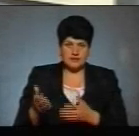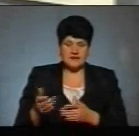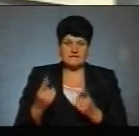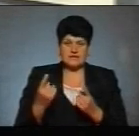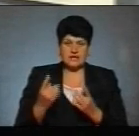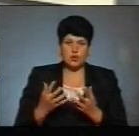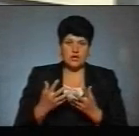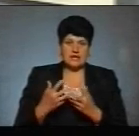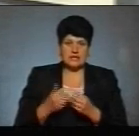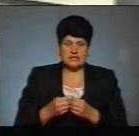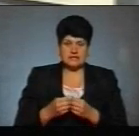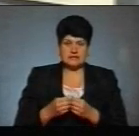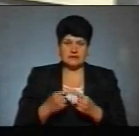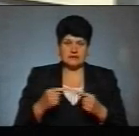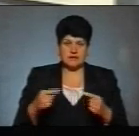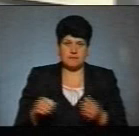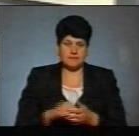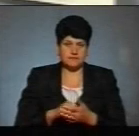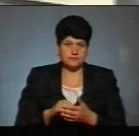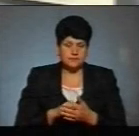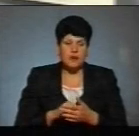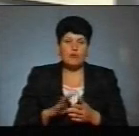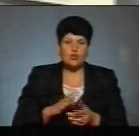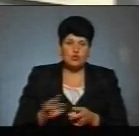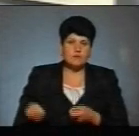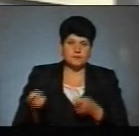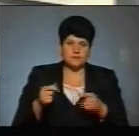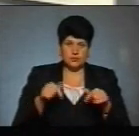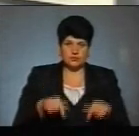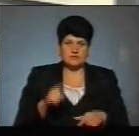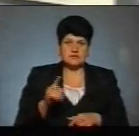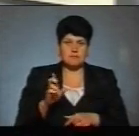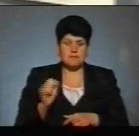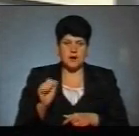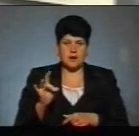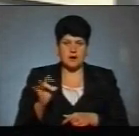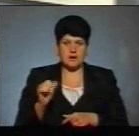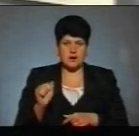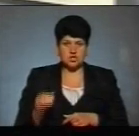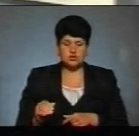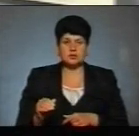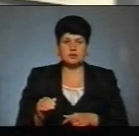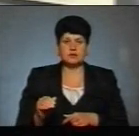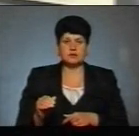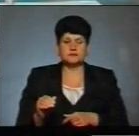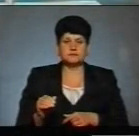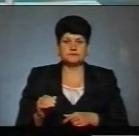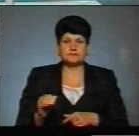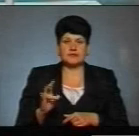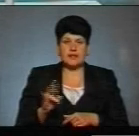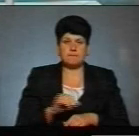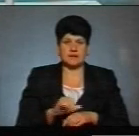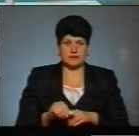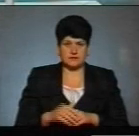великою кількістю розхідних матеріалів було вже в нас в збаражі на